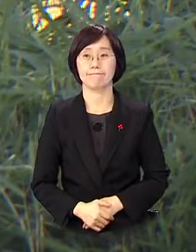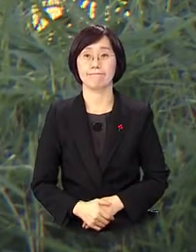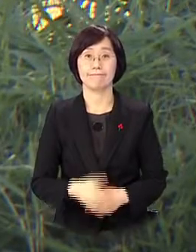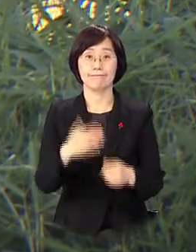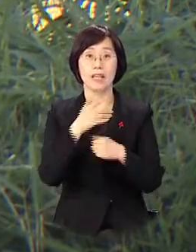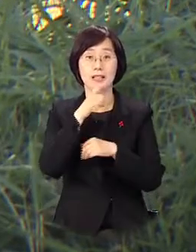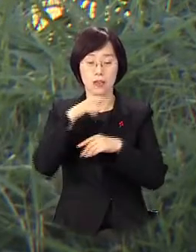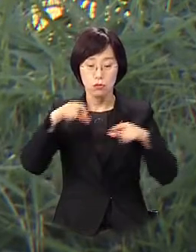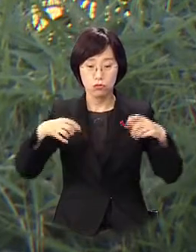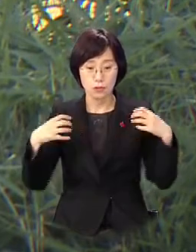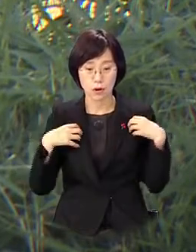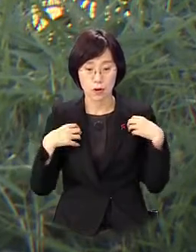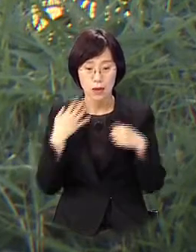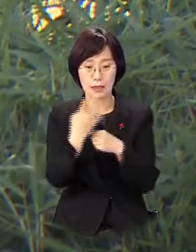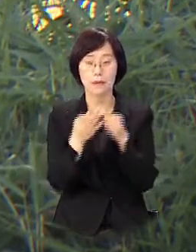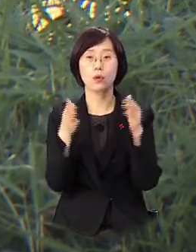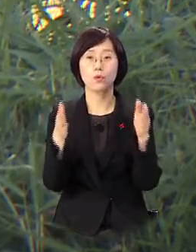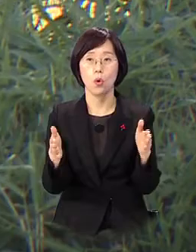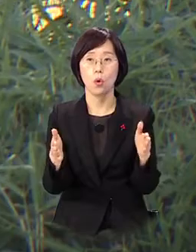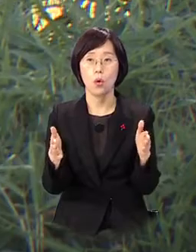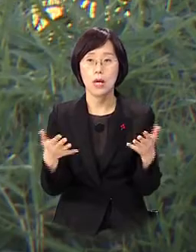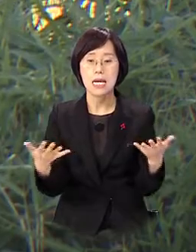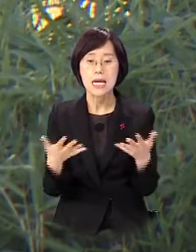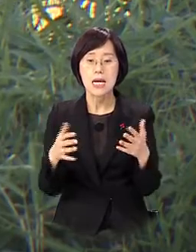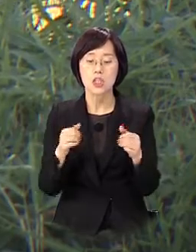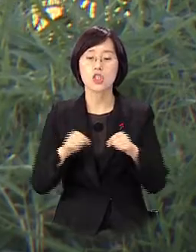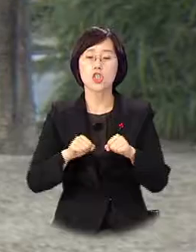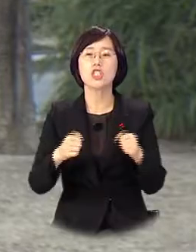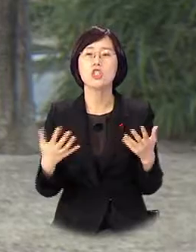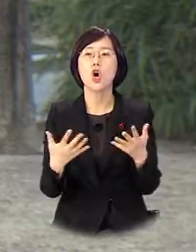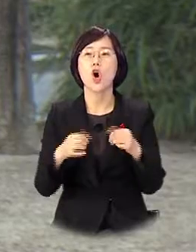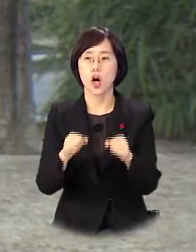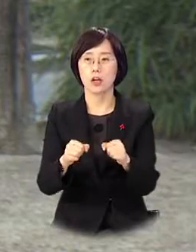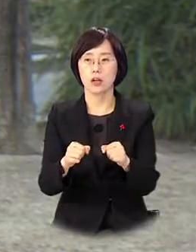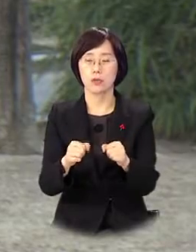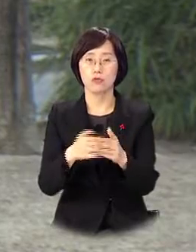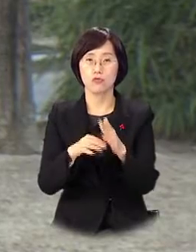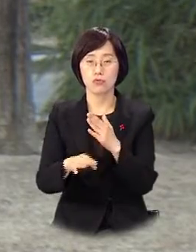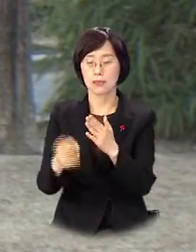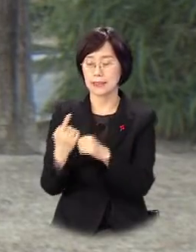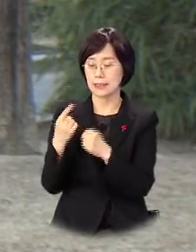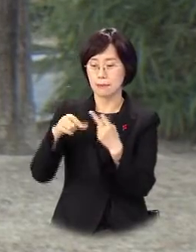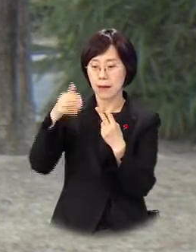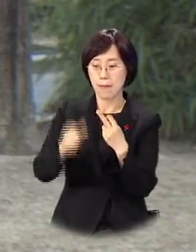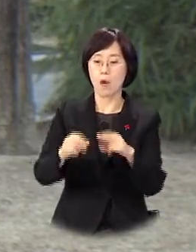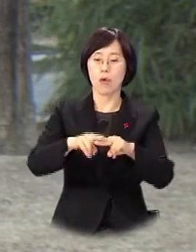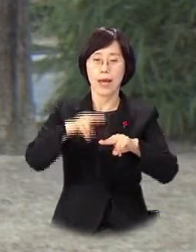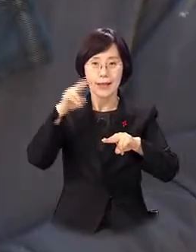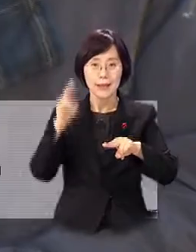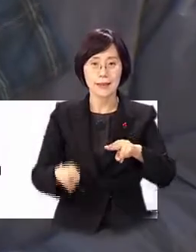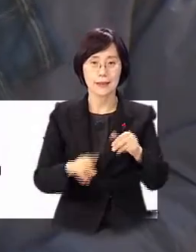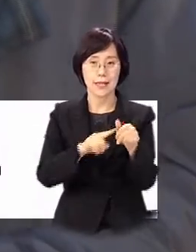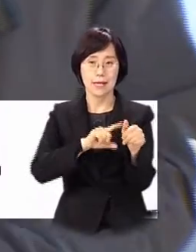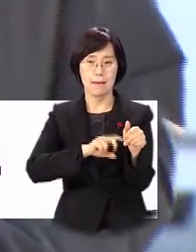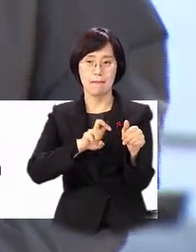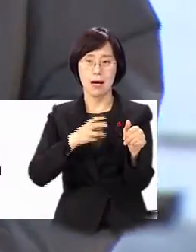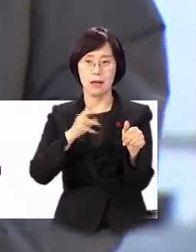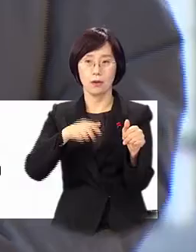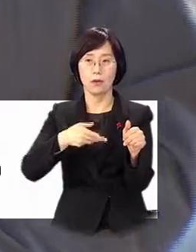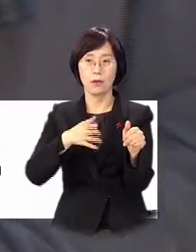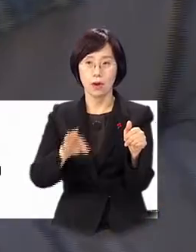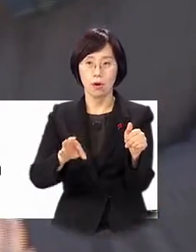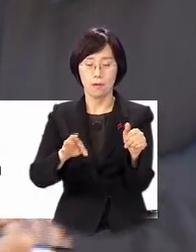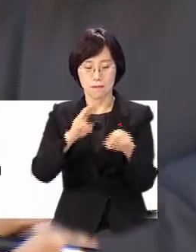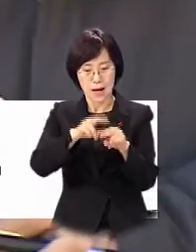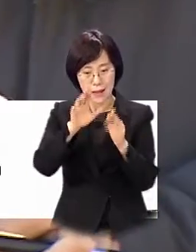대구 달서구청에서 14년 동안 환경미화원으로 근무하다 지난 연말 퇴직한 마덕경 씨. 마 씨는